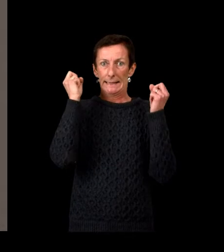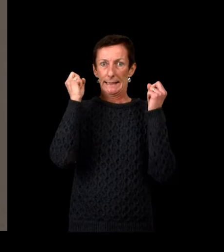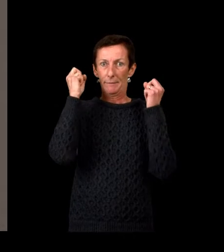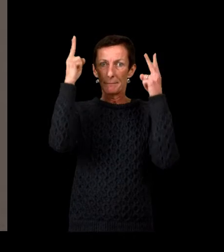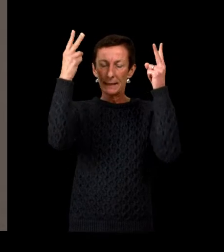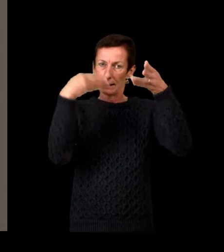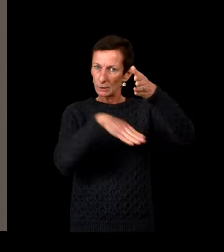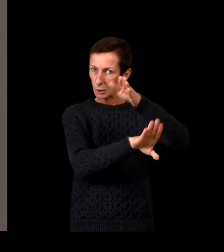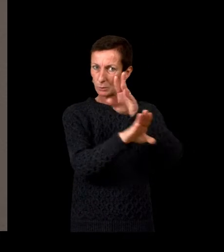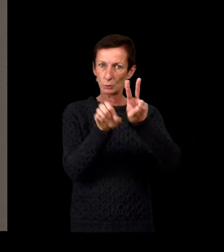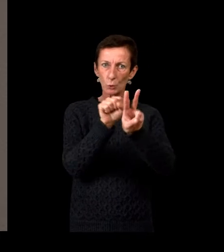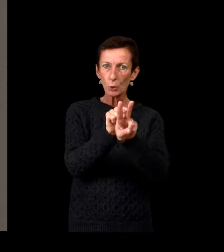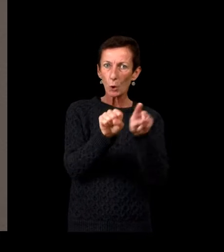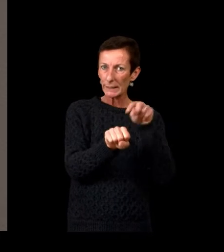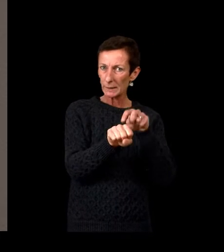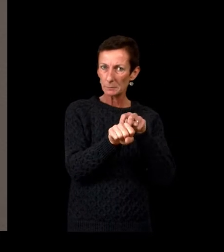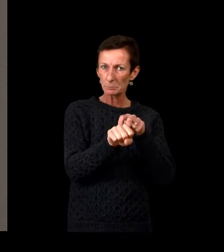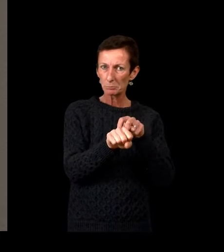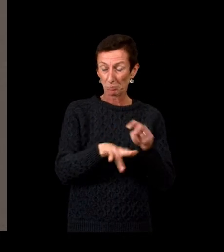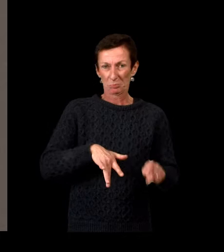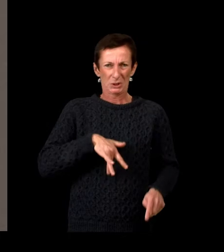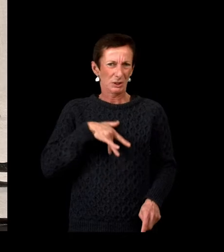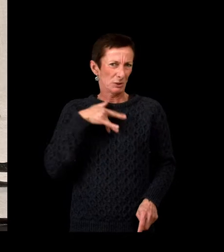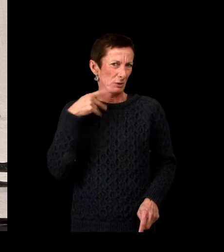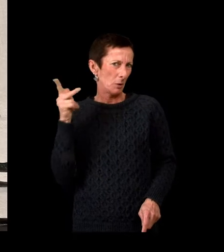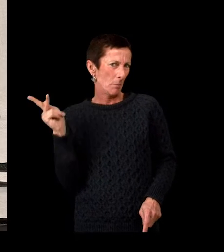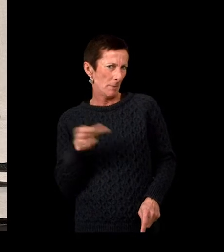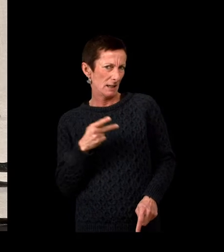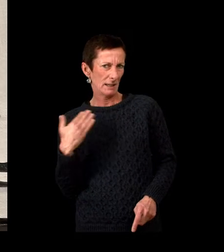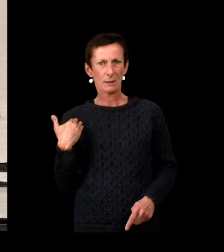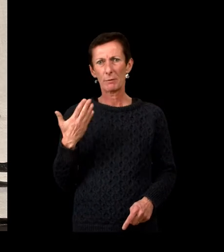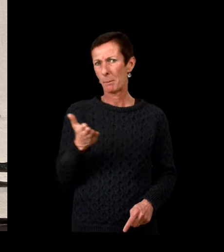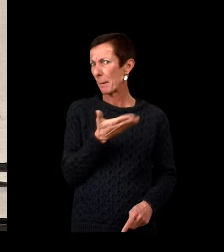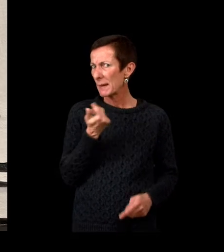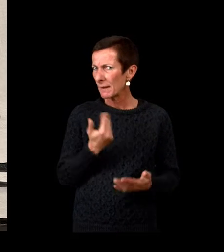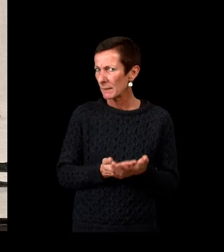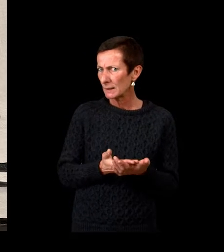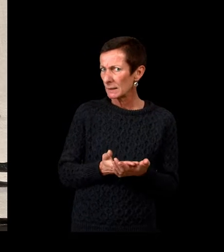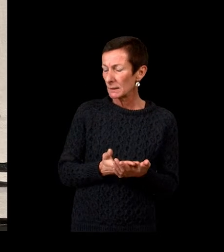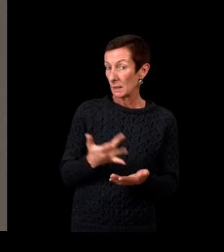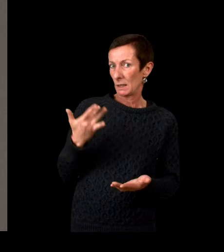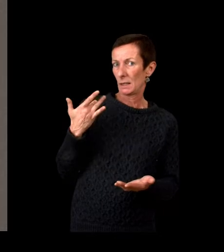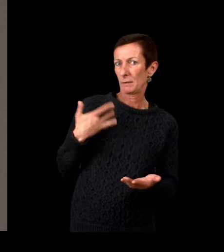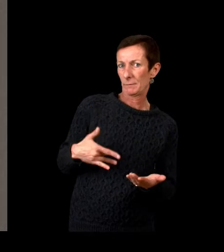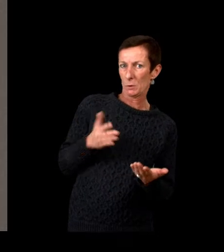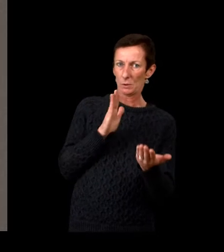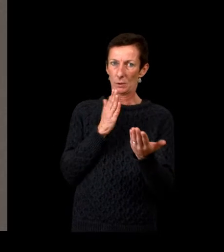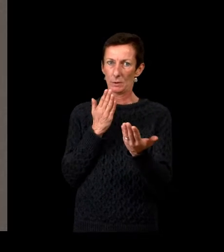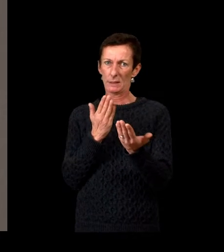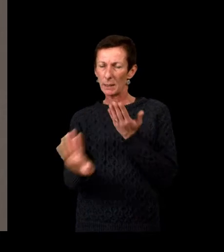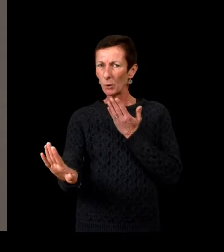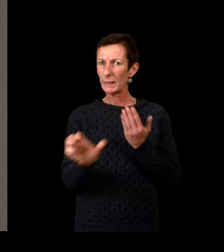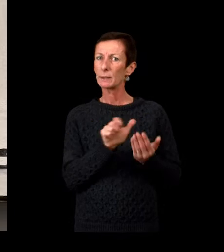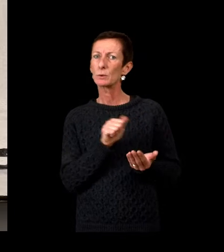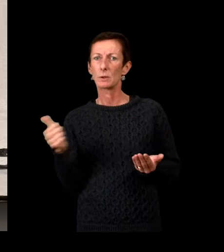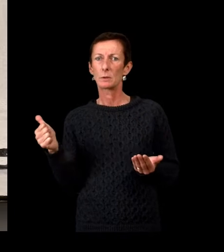Je peux vous dire qu'il ne va pas bien, mais pas bien du tout. Et vous savez ce qu'il m'a dit? Qu'il allait se débrouiller tout seul. Oh, je voudrais bien voir